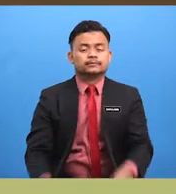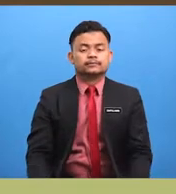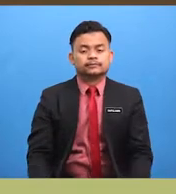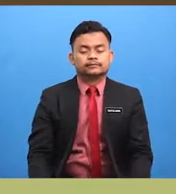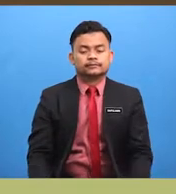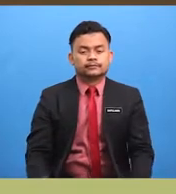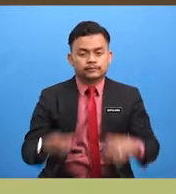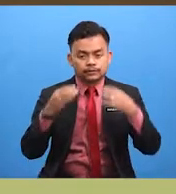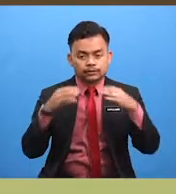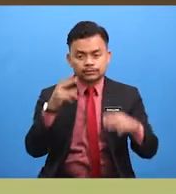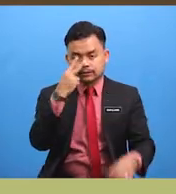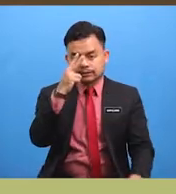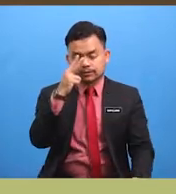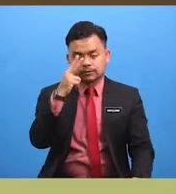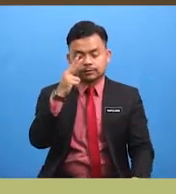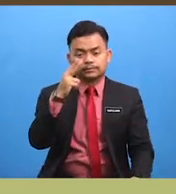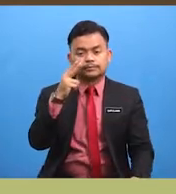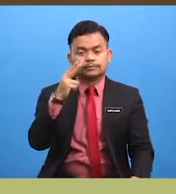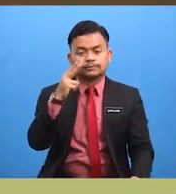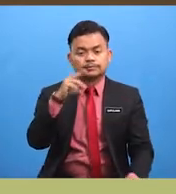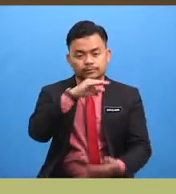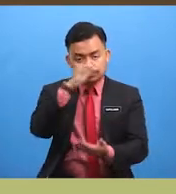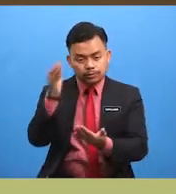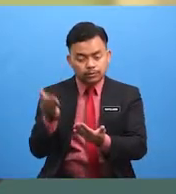Cuba kamu lihat bola yang saya pegang ini.